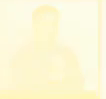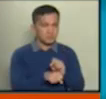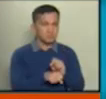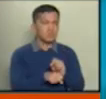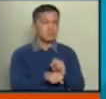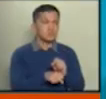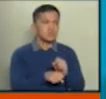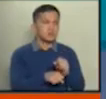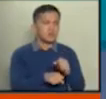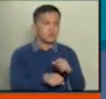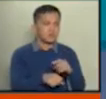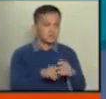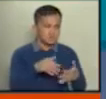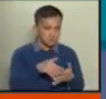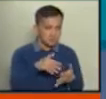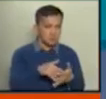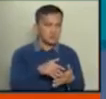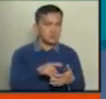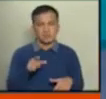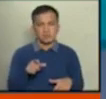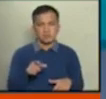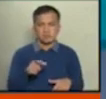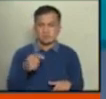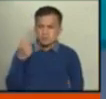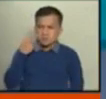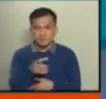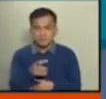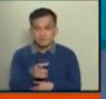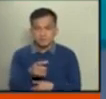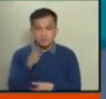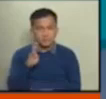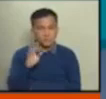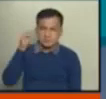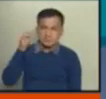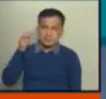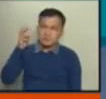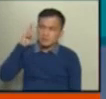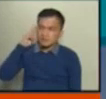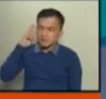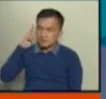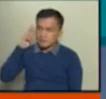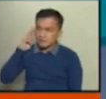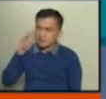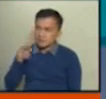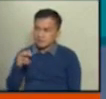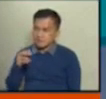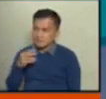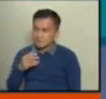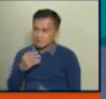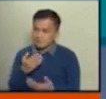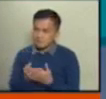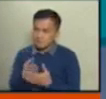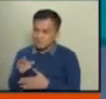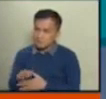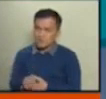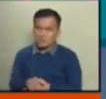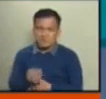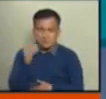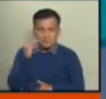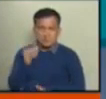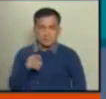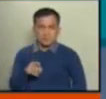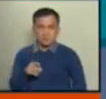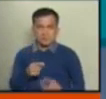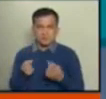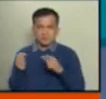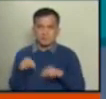po. Gina Malinaw, magandang tanghali po sa inyo. Mrs. Malinaw. Sir Rafi, gandang hapon po. Opo, madam. Madam,